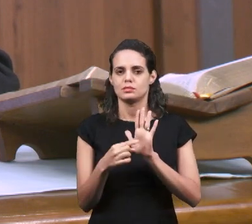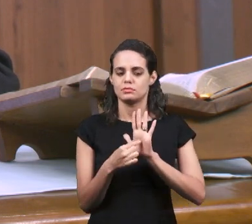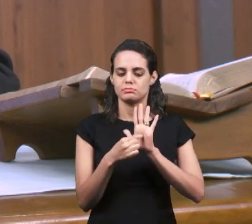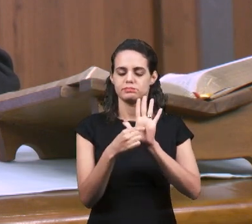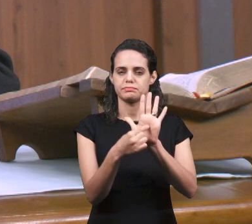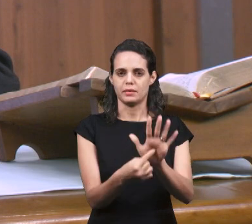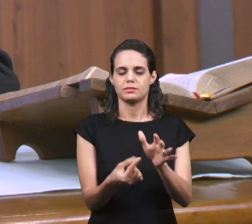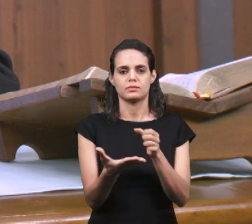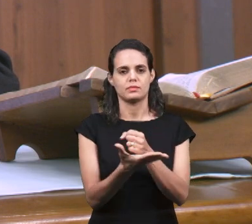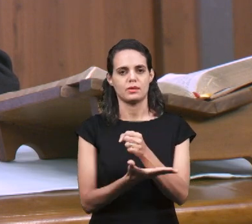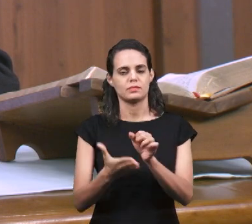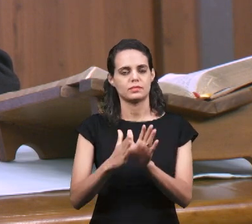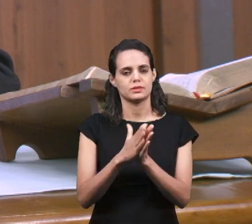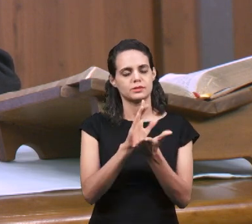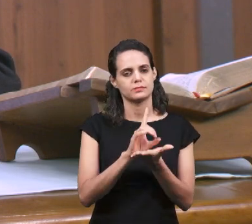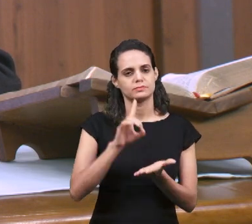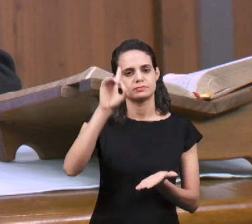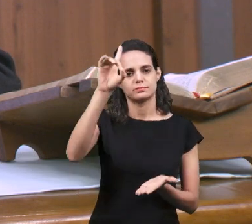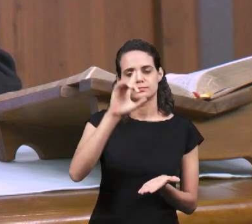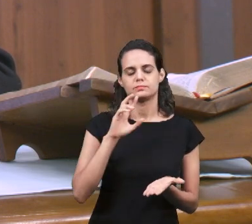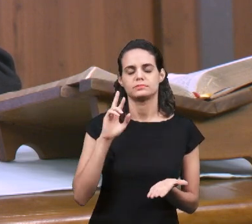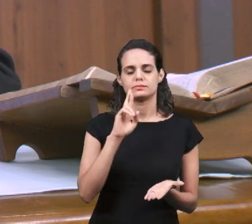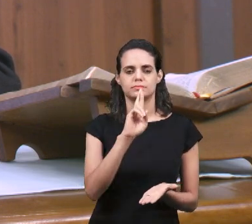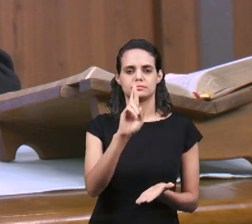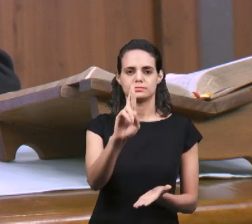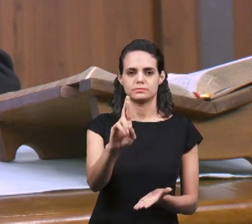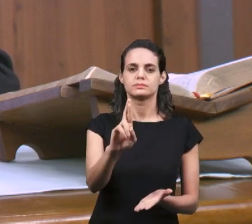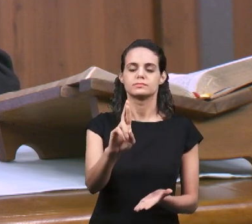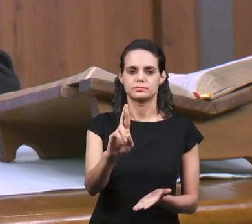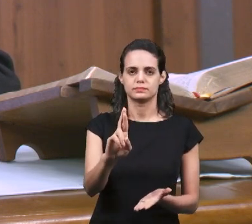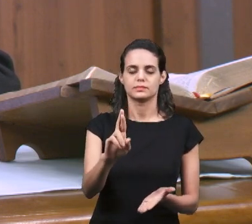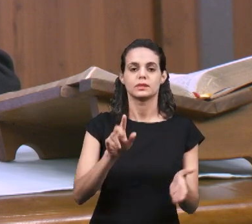de la réponse qui a été donnée à la question numéro 3.